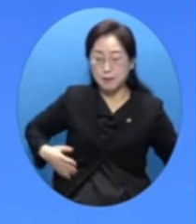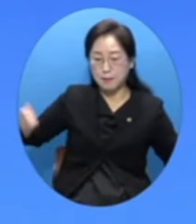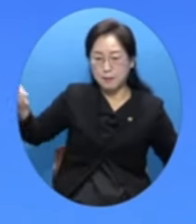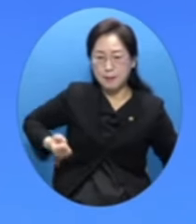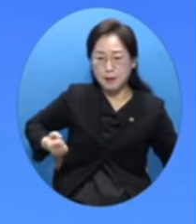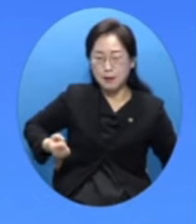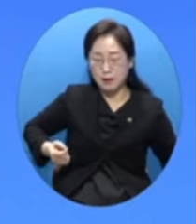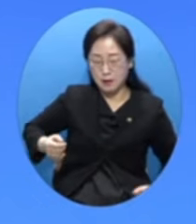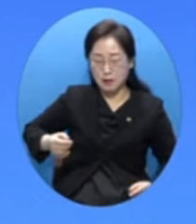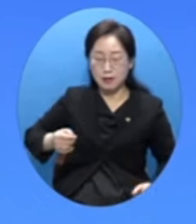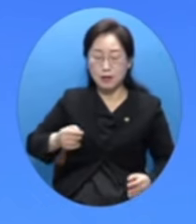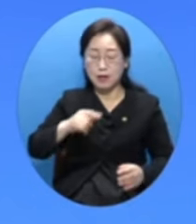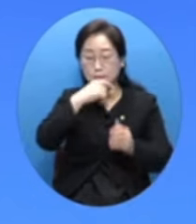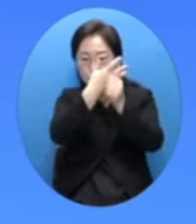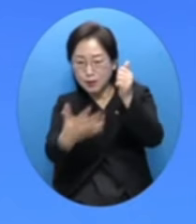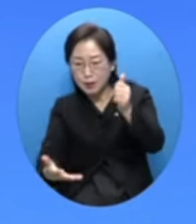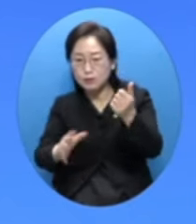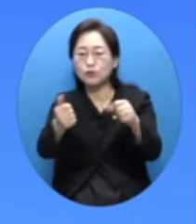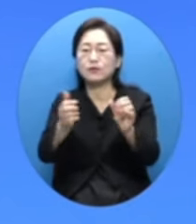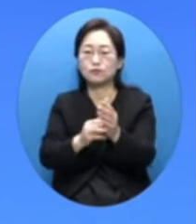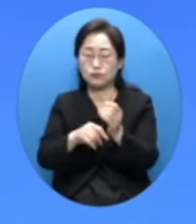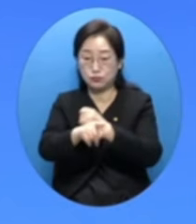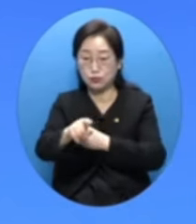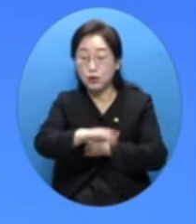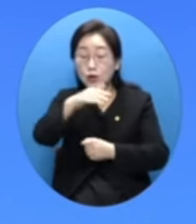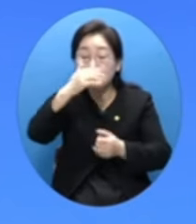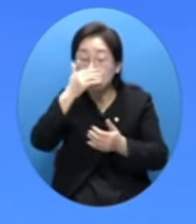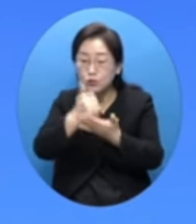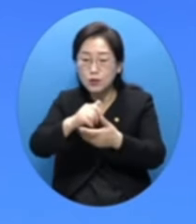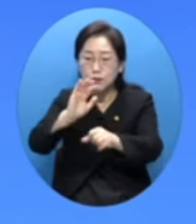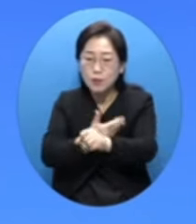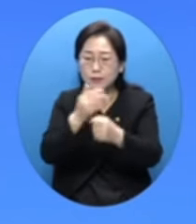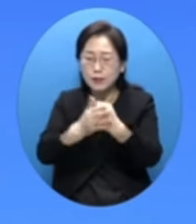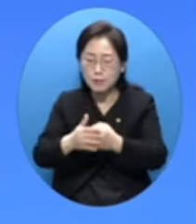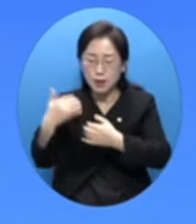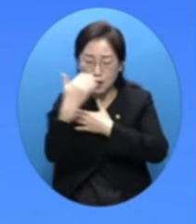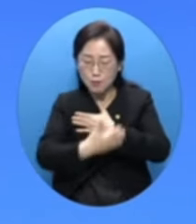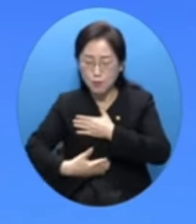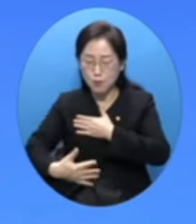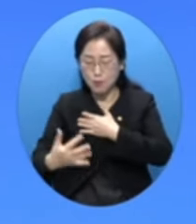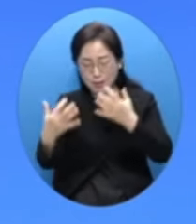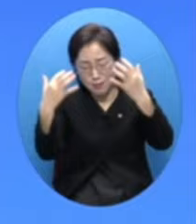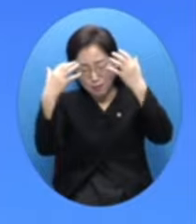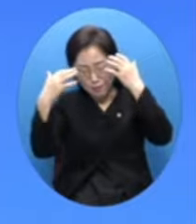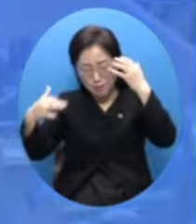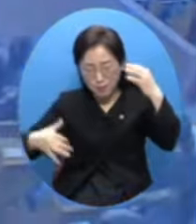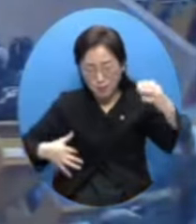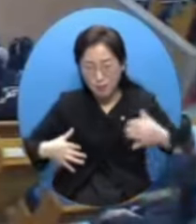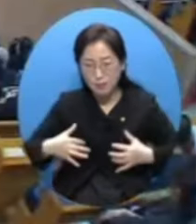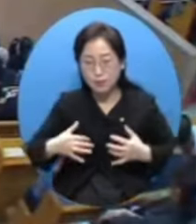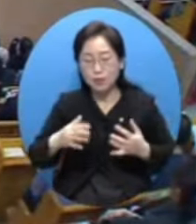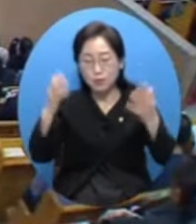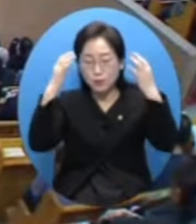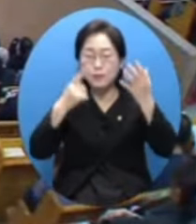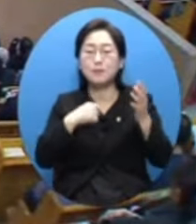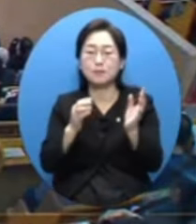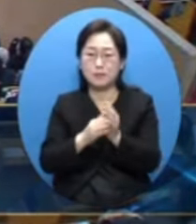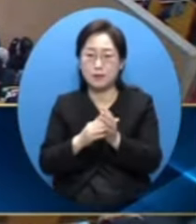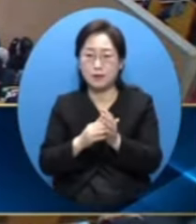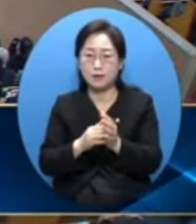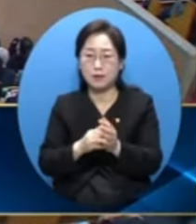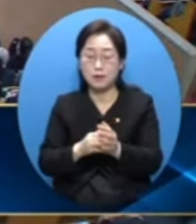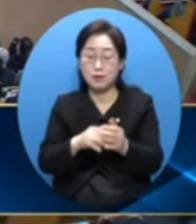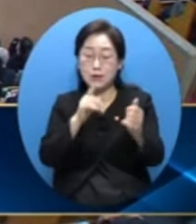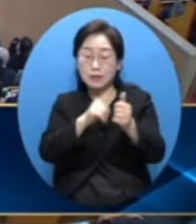흘려 돌아가신 것입니다 우리의 죄로 예수님께서 온 몸이 찔리시고 고통을 당하셨습니다이어서 성경 말씀합니다 그가